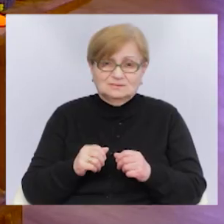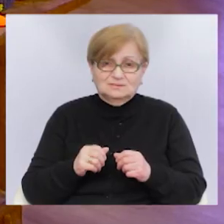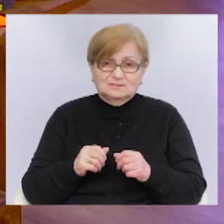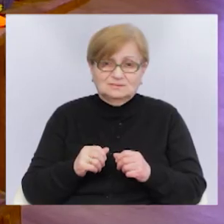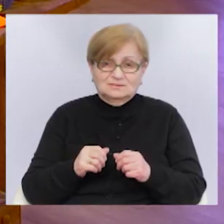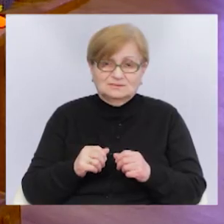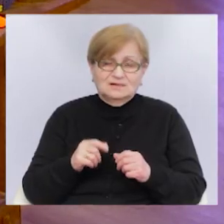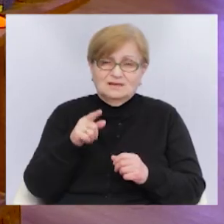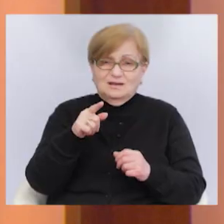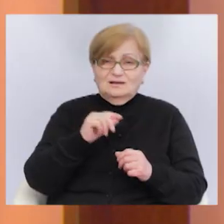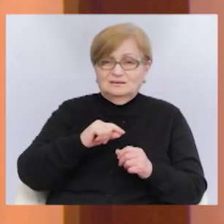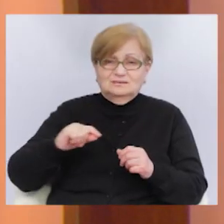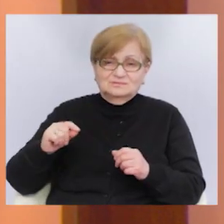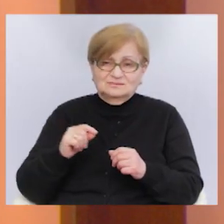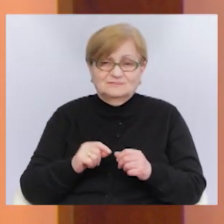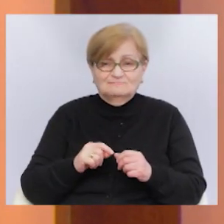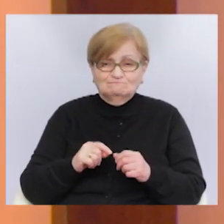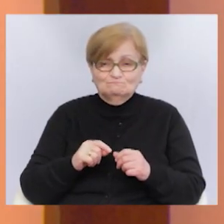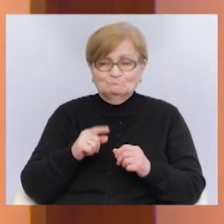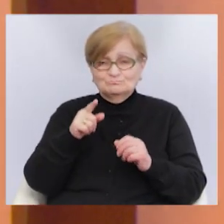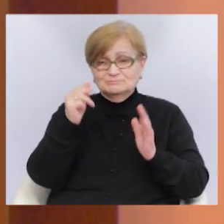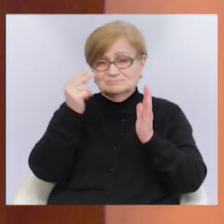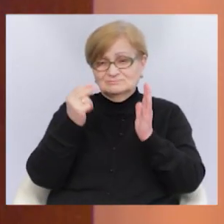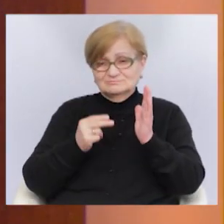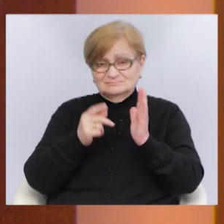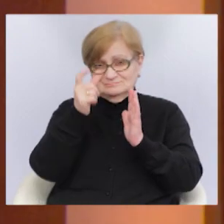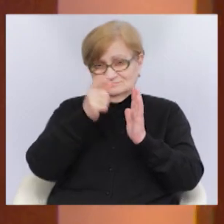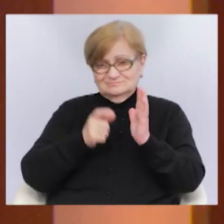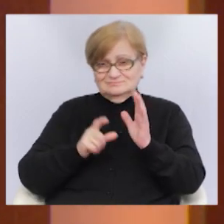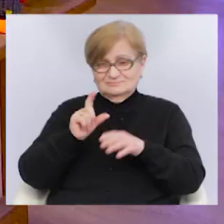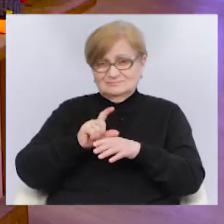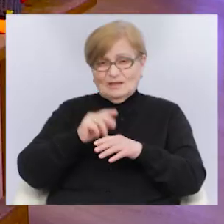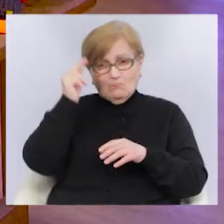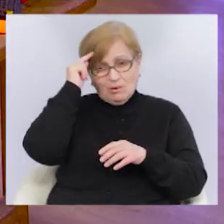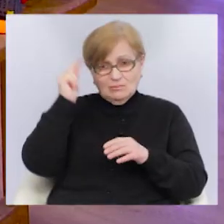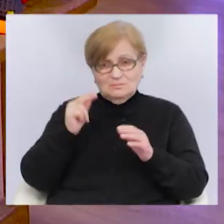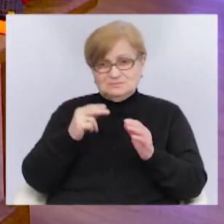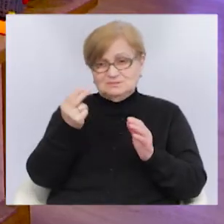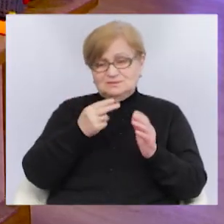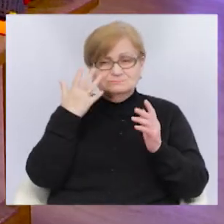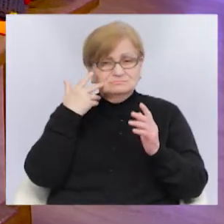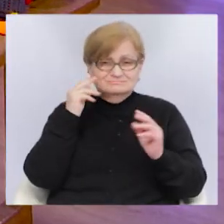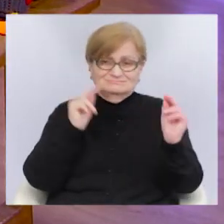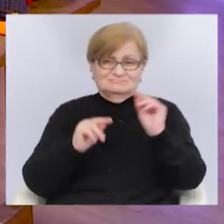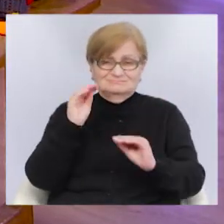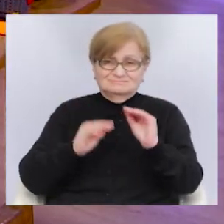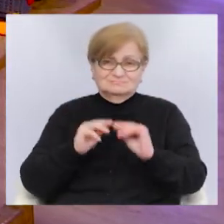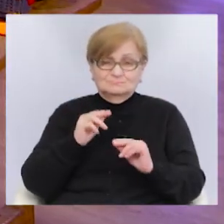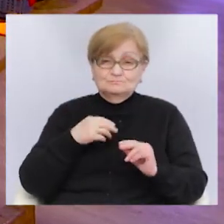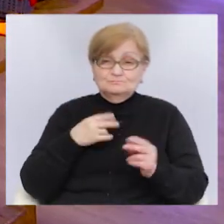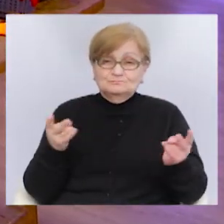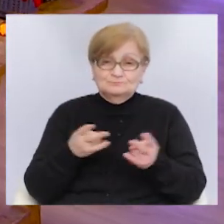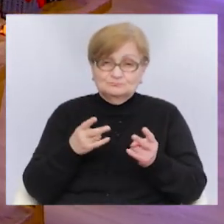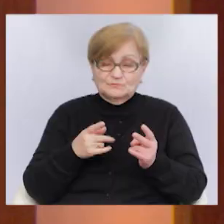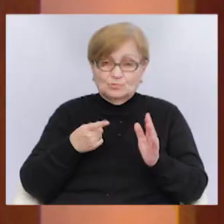შპადელი. შპადელი. და ესენი აქ რეებით გავაკეთეთ კიდე, გაფორმება ფლომასტერებით. ფლომასტერები. გჭირდება